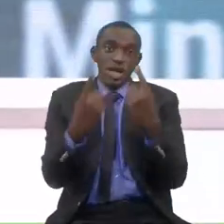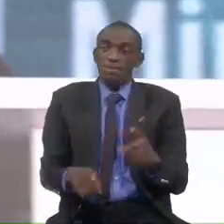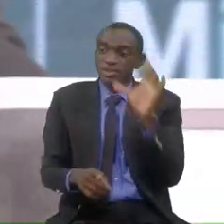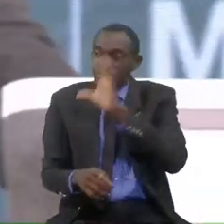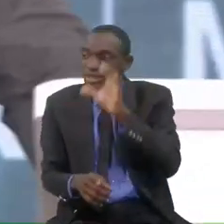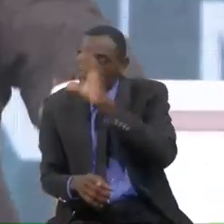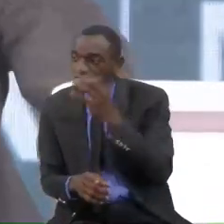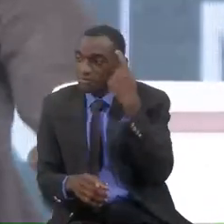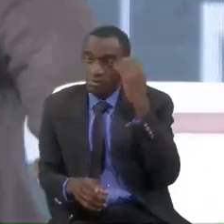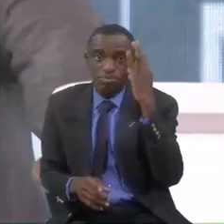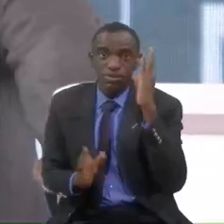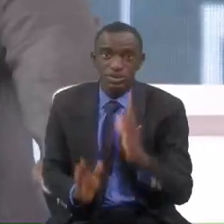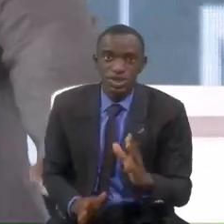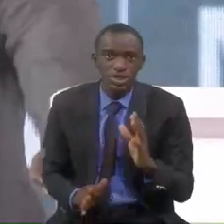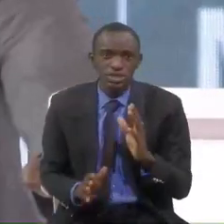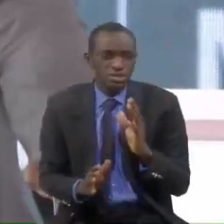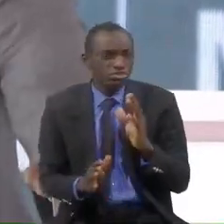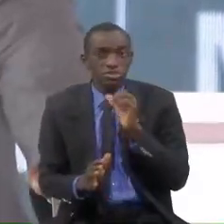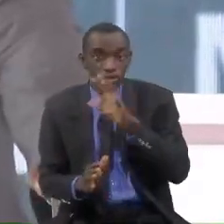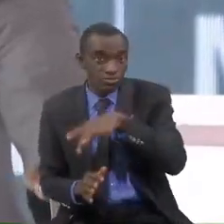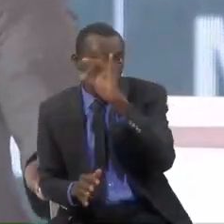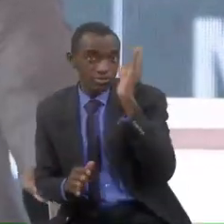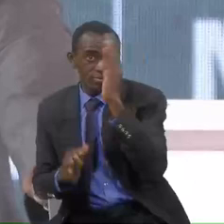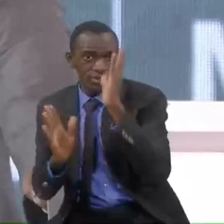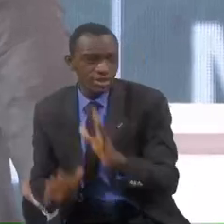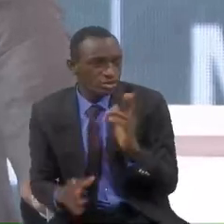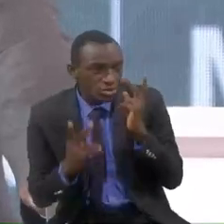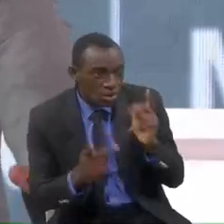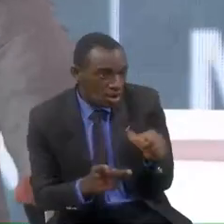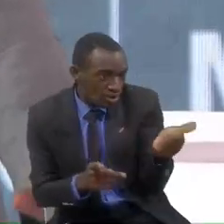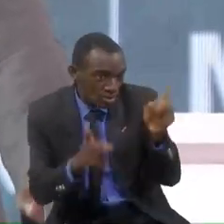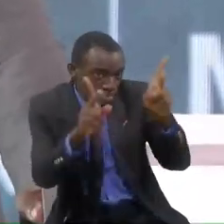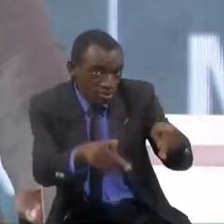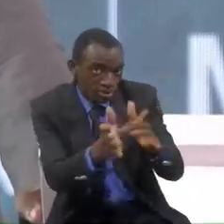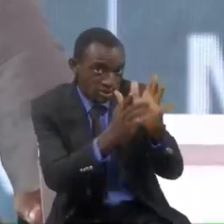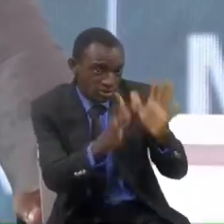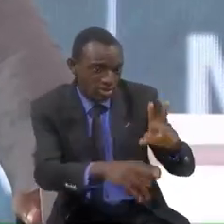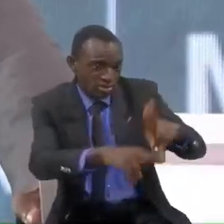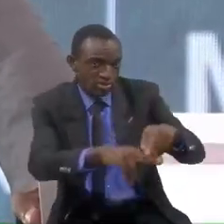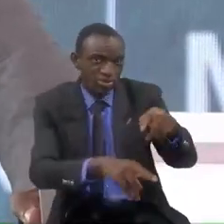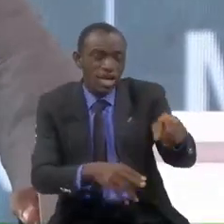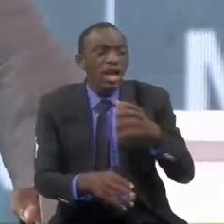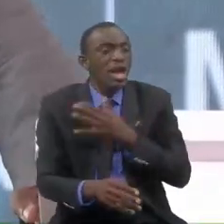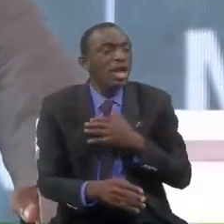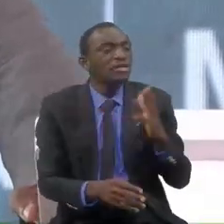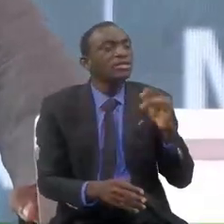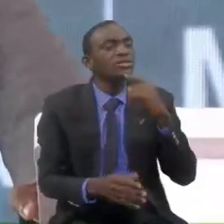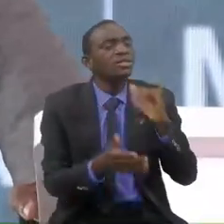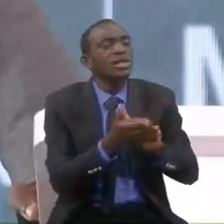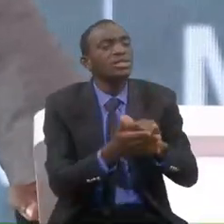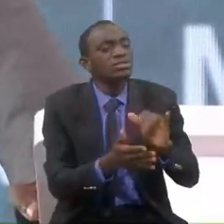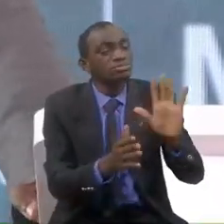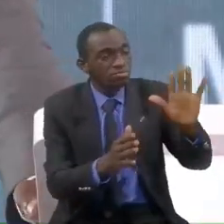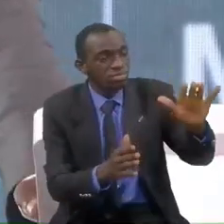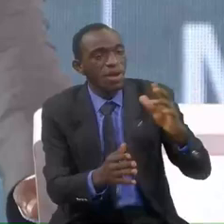puis on regarde ici, là, et vous êtes là. On dit que monsieur, ce soir, le